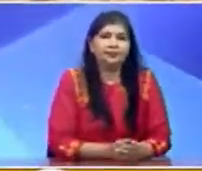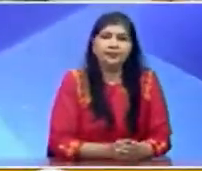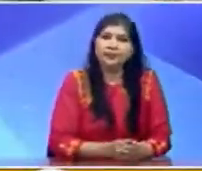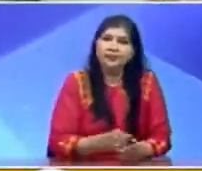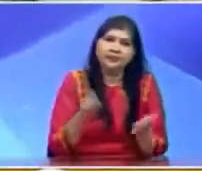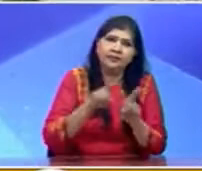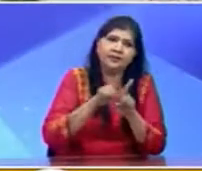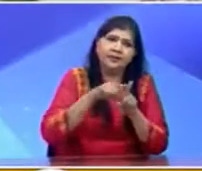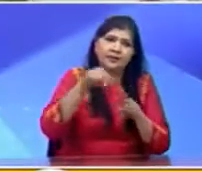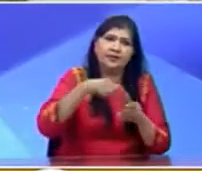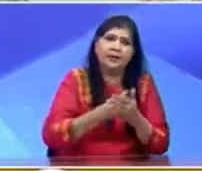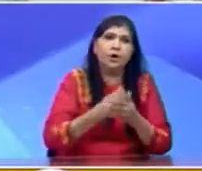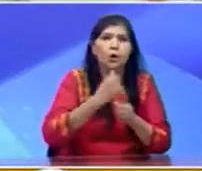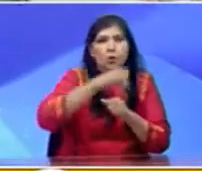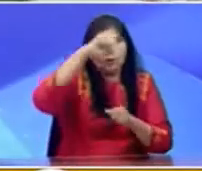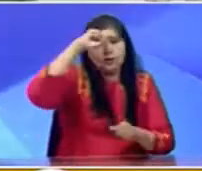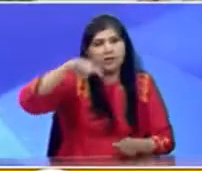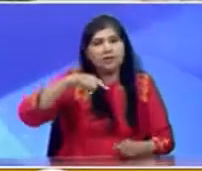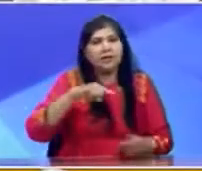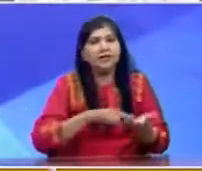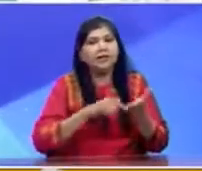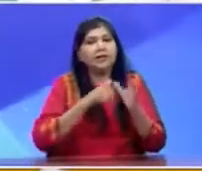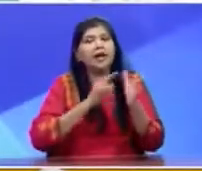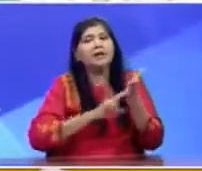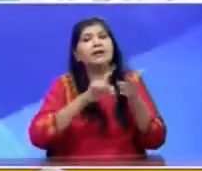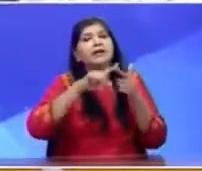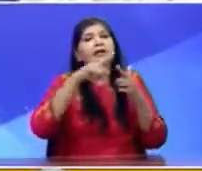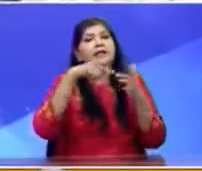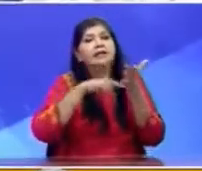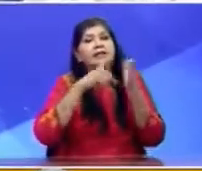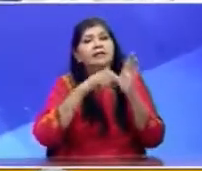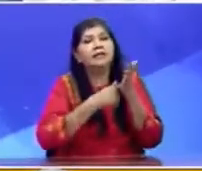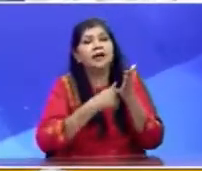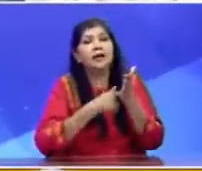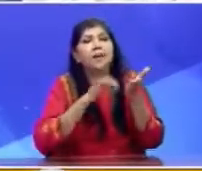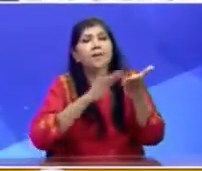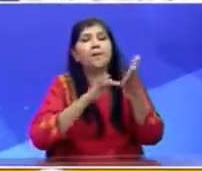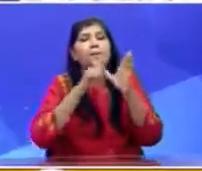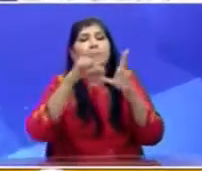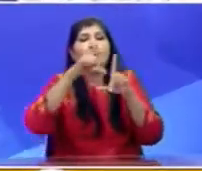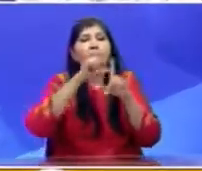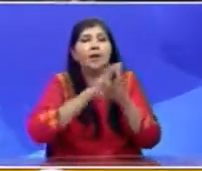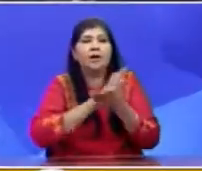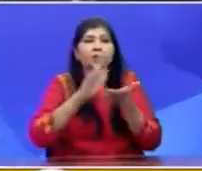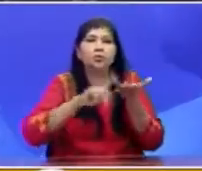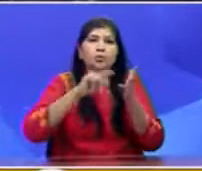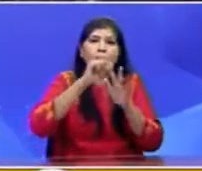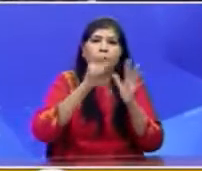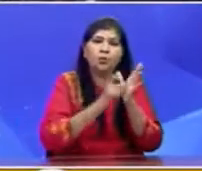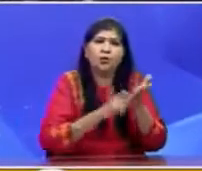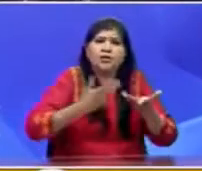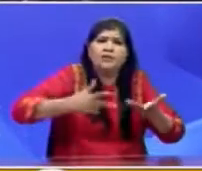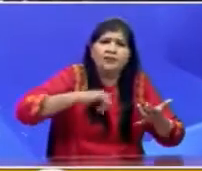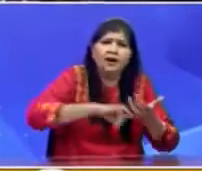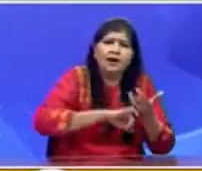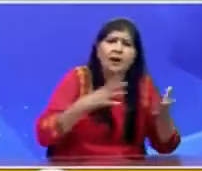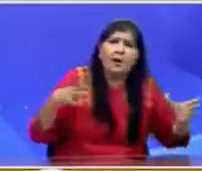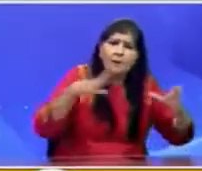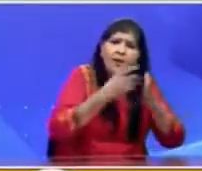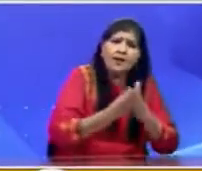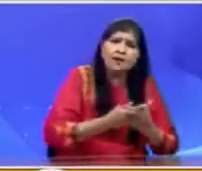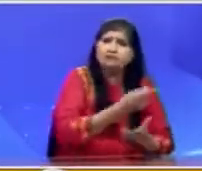तरह गुजरात में तरणेतर और माधवपुर जैसे कई मेले बहुत मशहूर